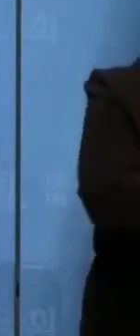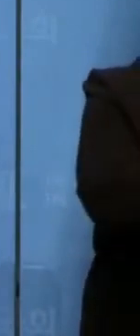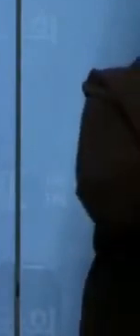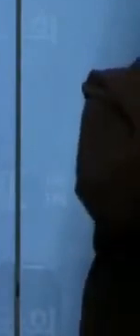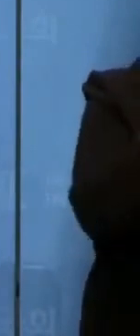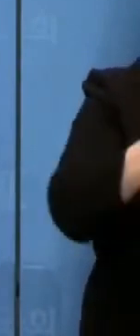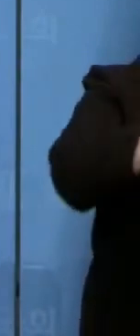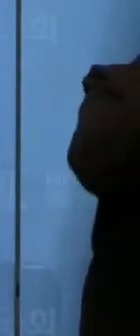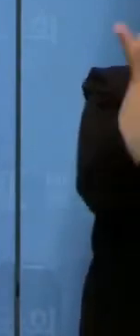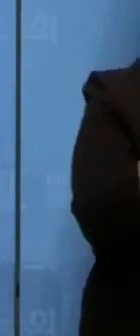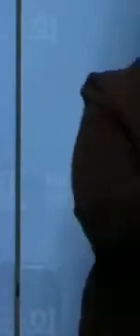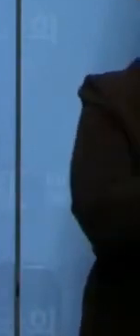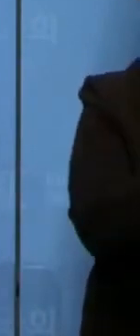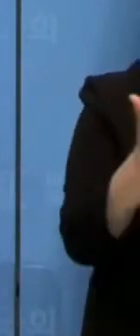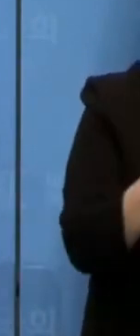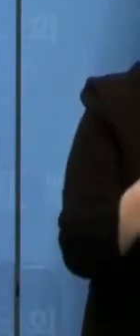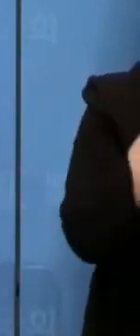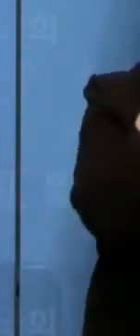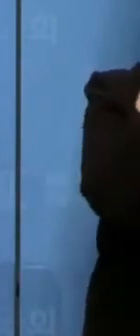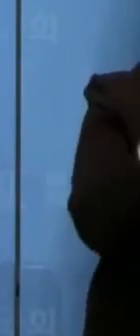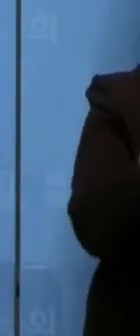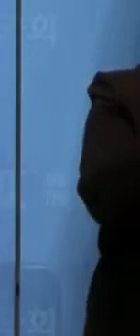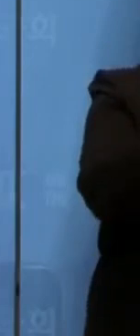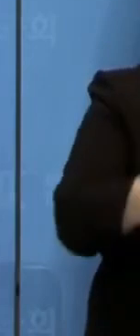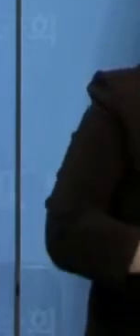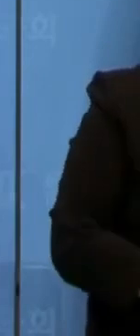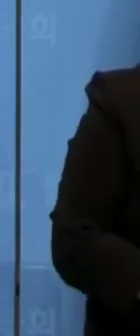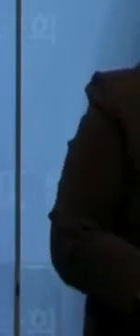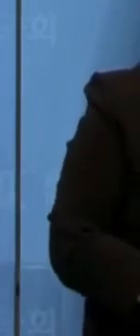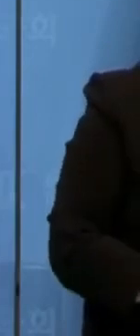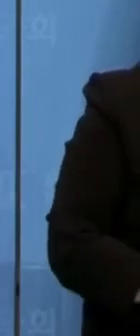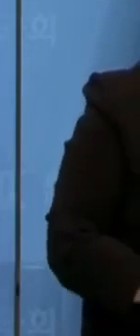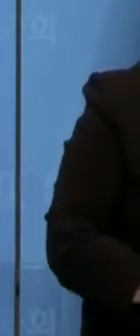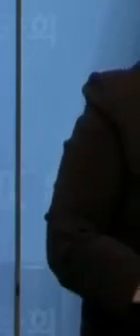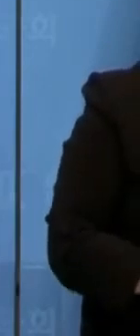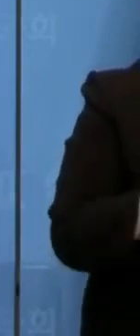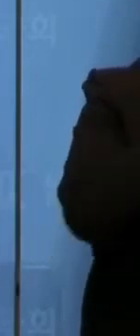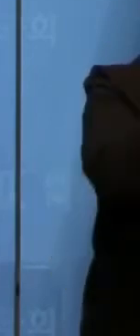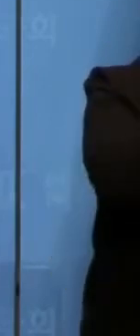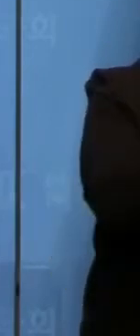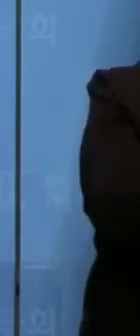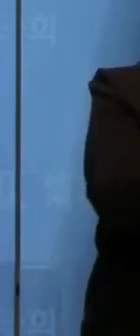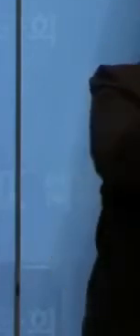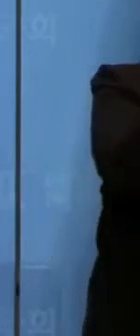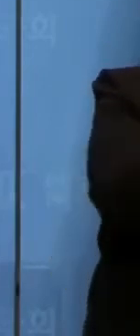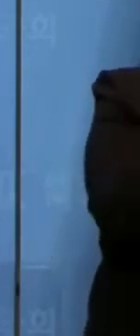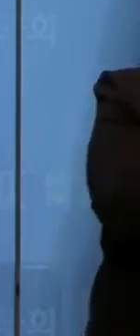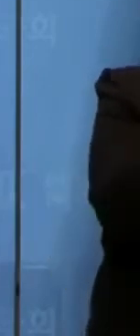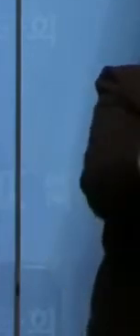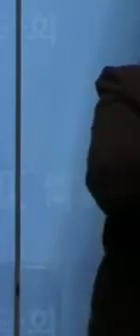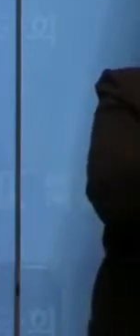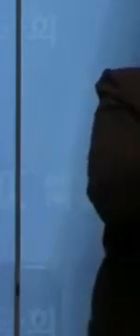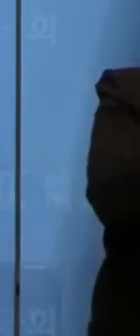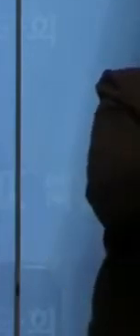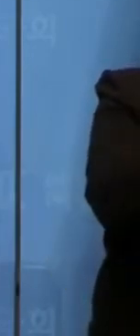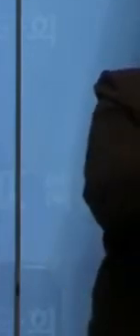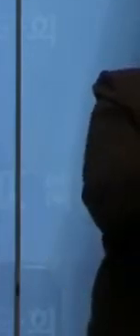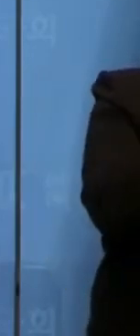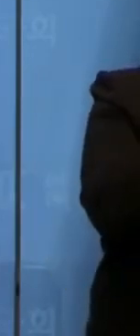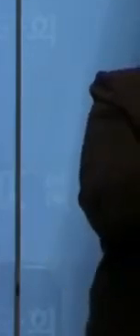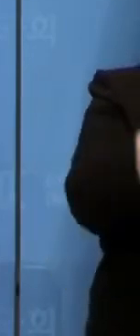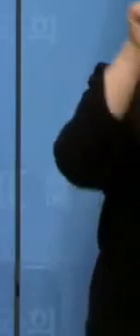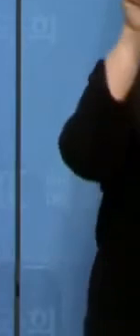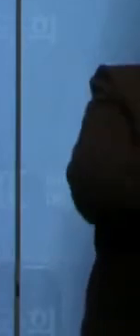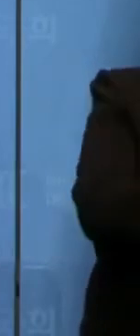있는 모든 일을 다하겠습니다. 후보 단일화를 이루겠다는 약속,